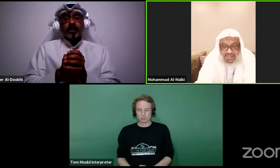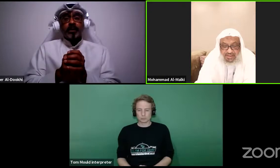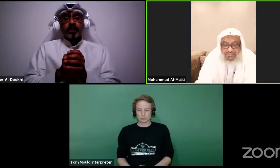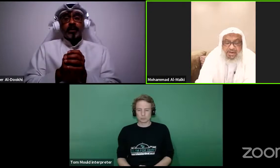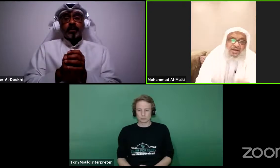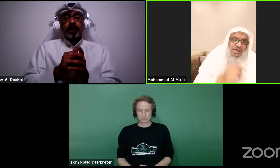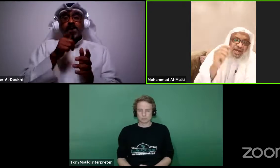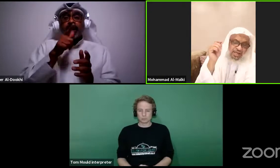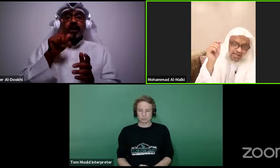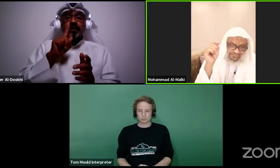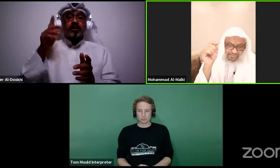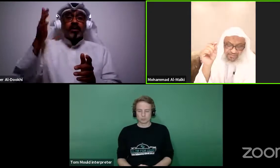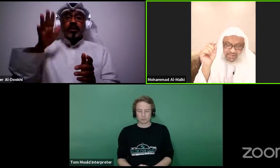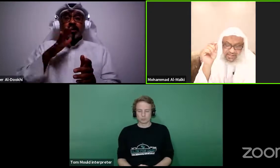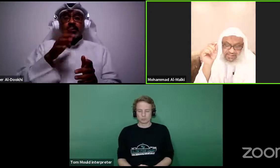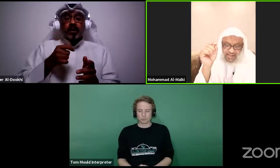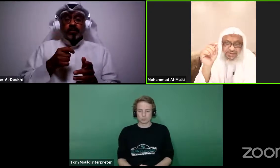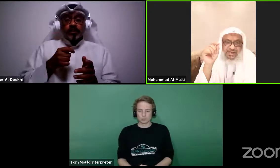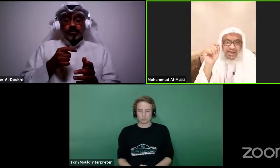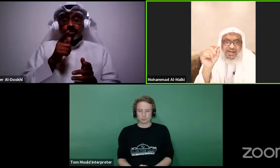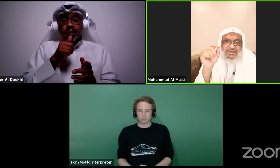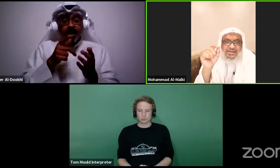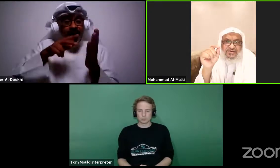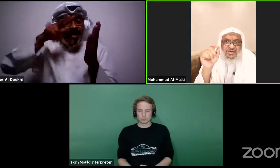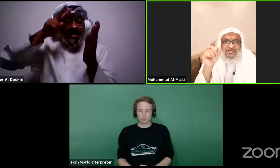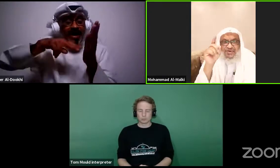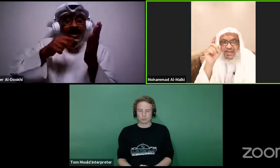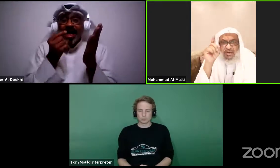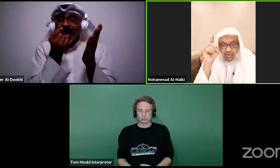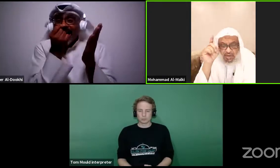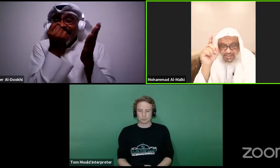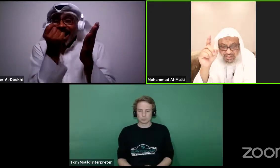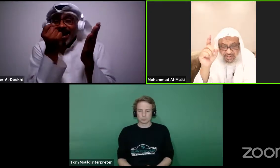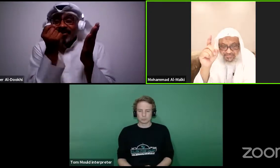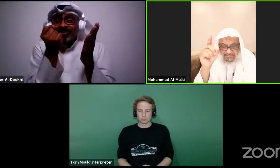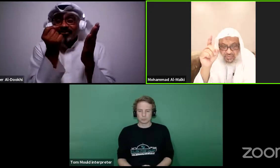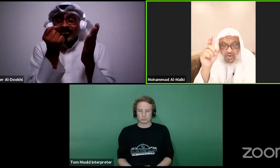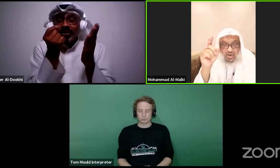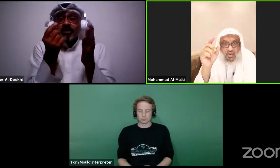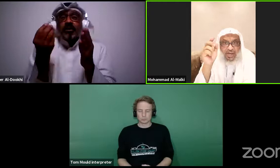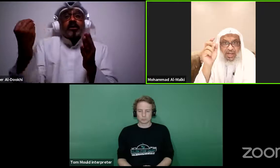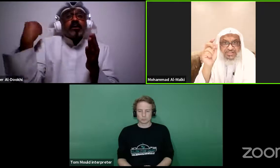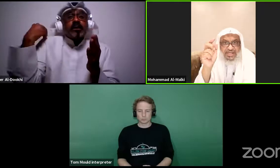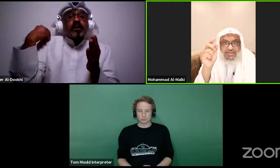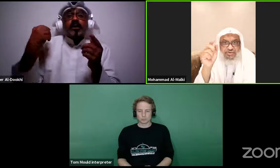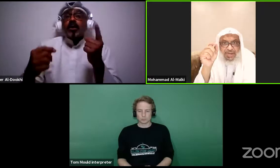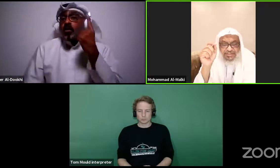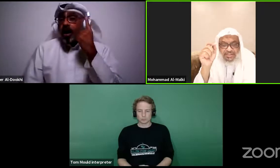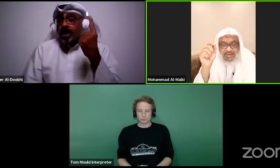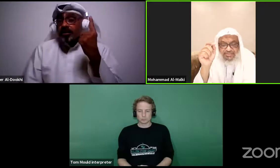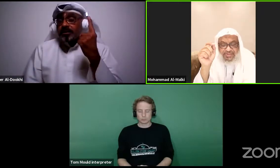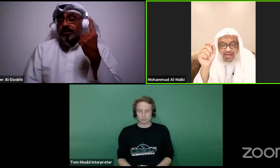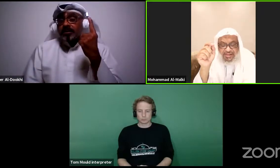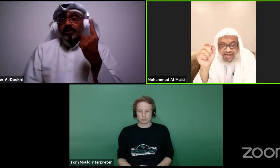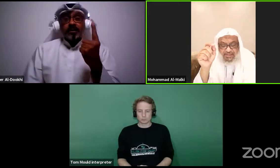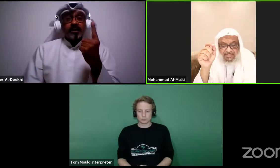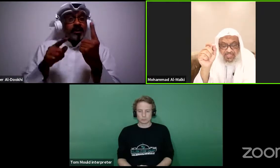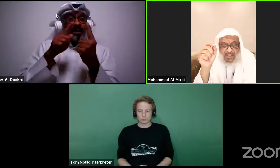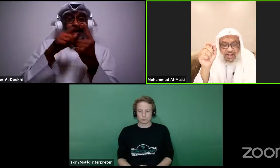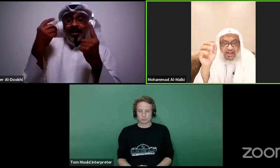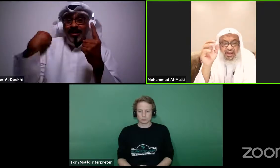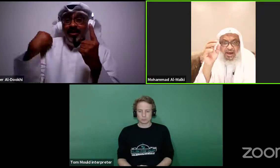قال صلى الله عليه وسلم من قرأ حرفا من كتاب الله فله حسنة والحسنة بعشر